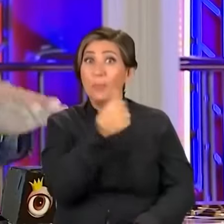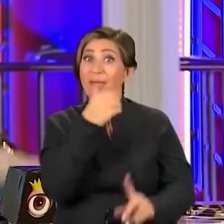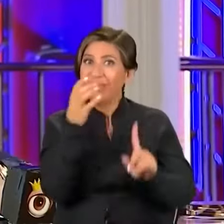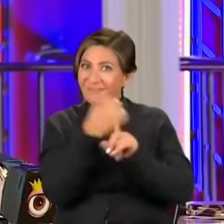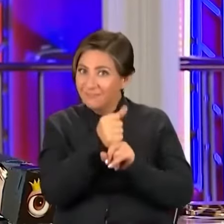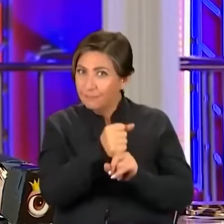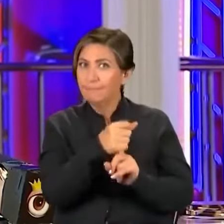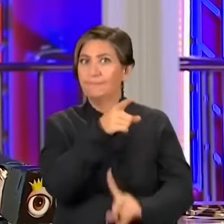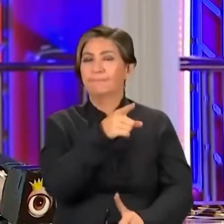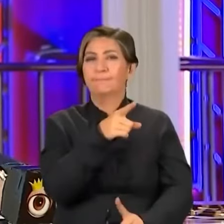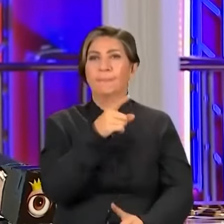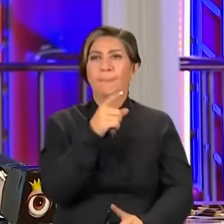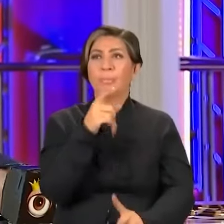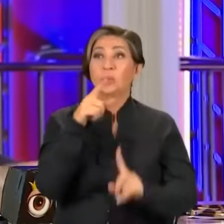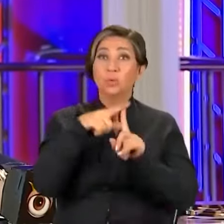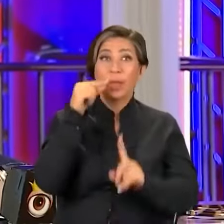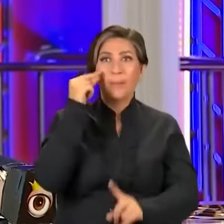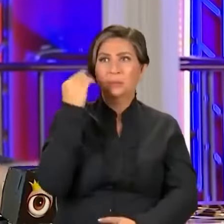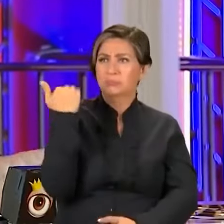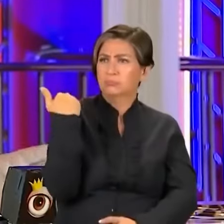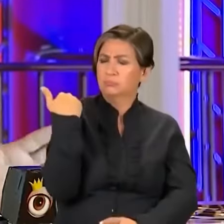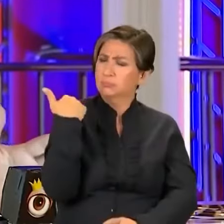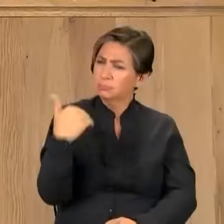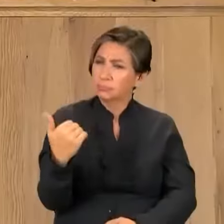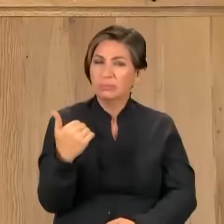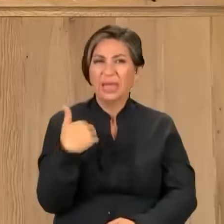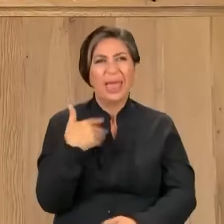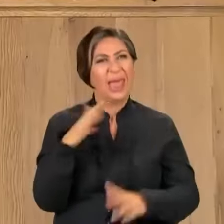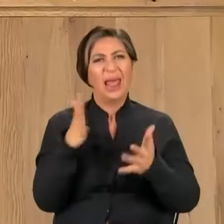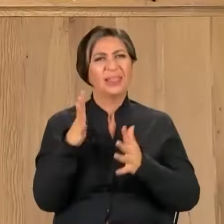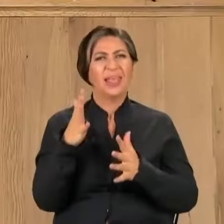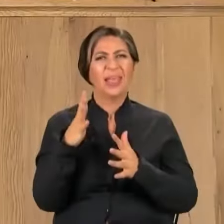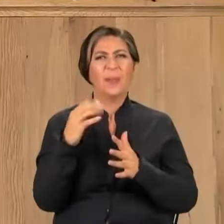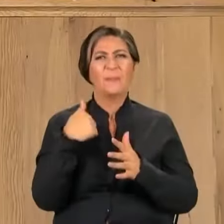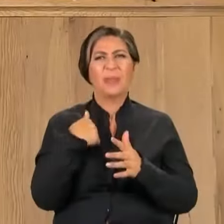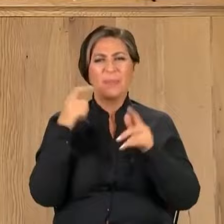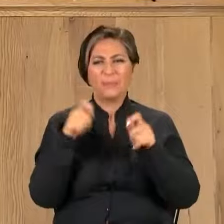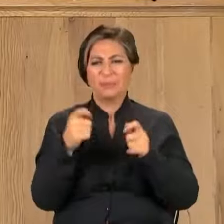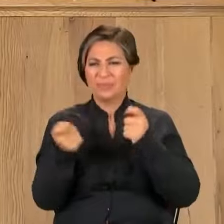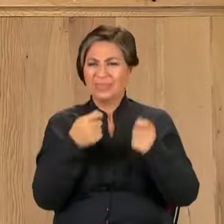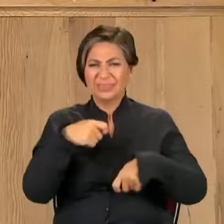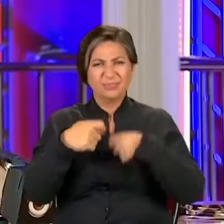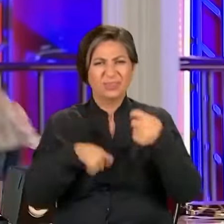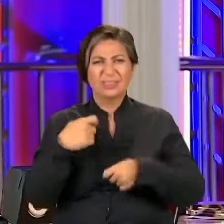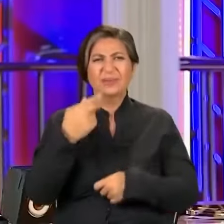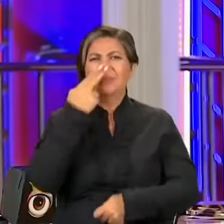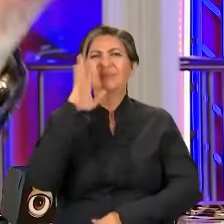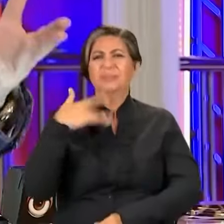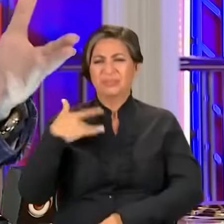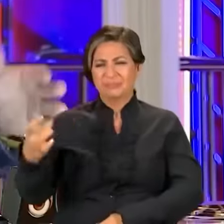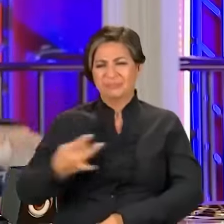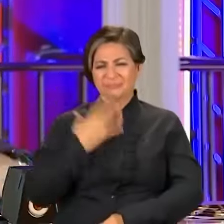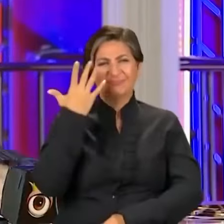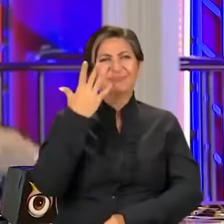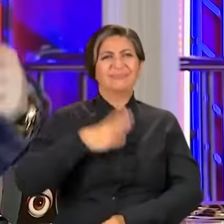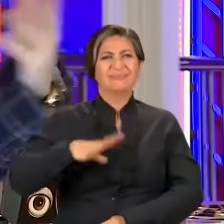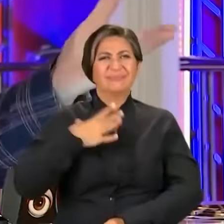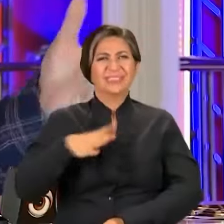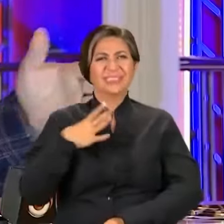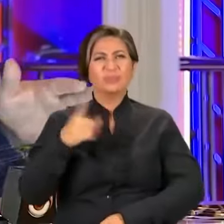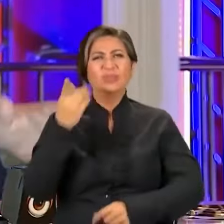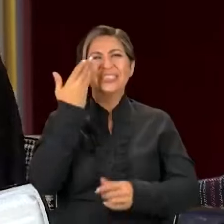var. Türker Bey beni çağırdı. Çıktım herhalde dedim. Adamcağız benim yaptığım saçmalıklardan dolayı beni şahsen kovmak istiyor.